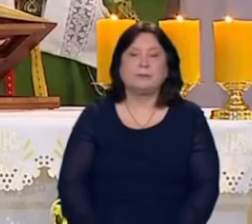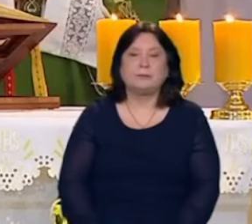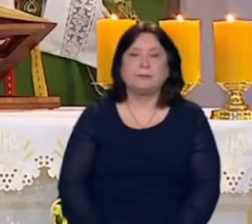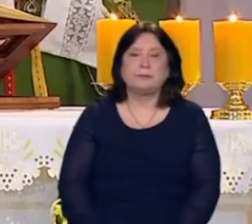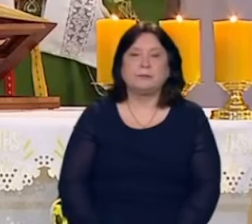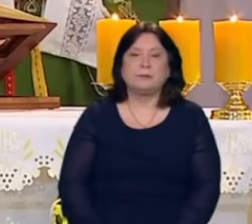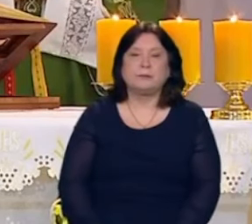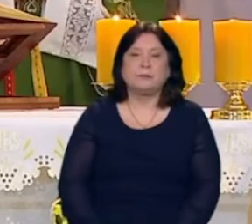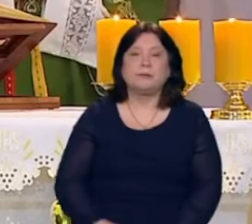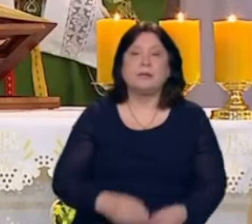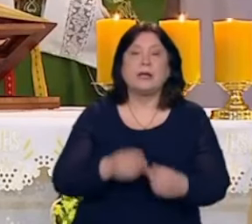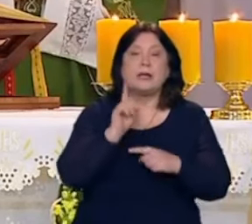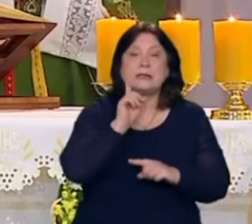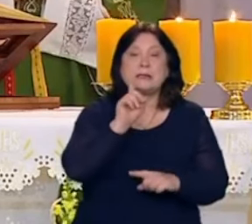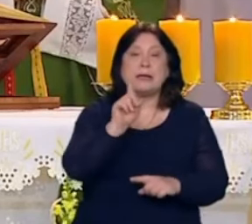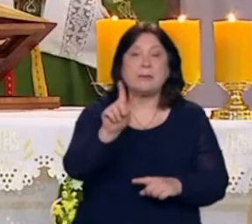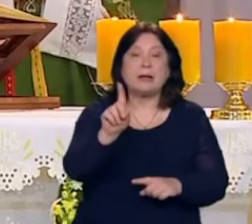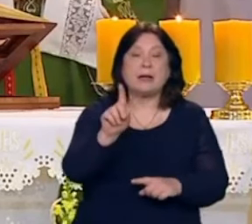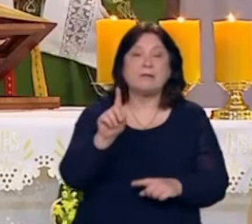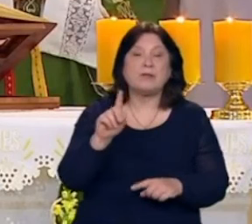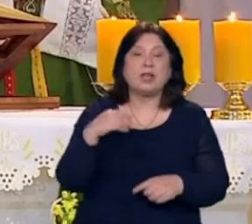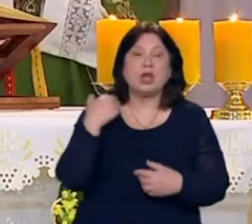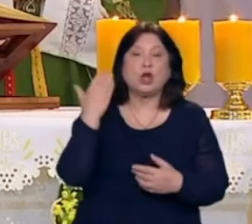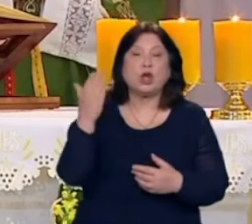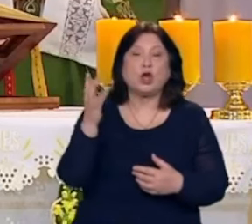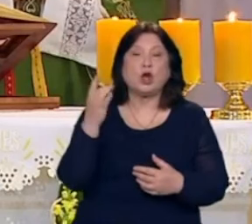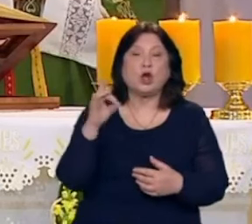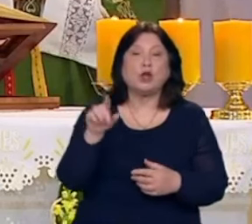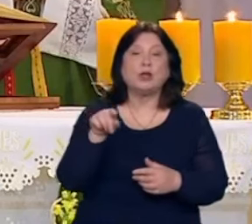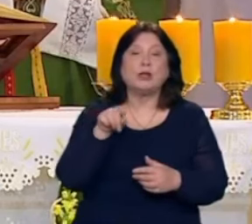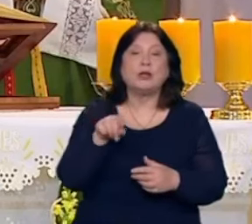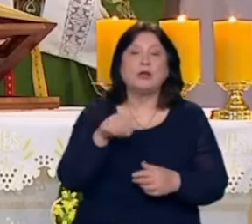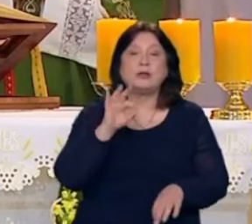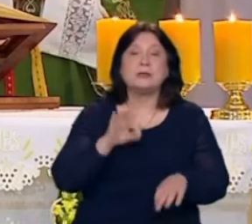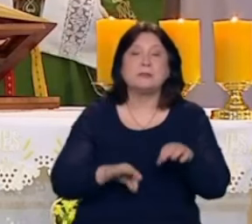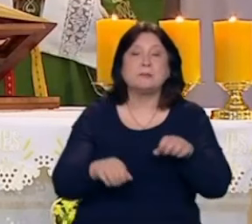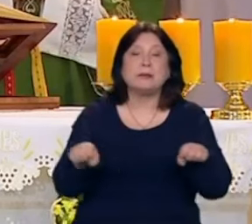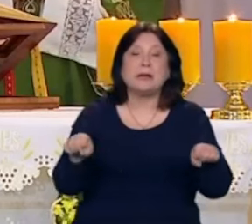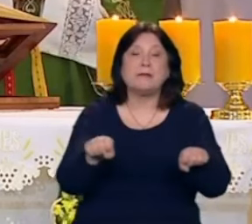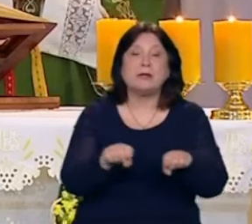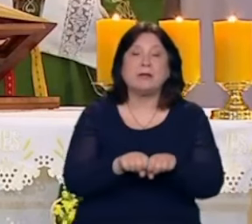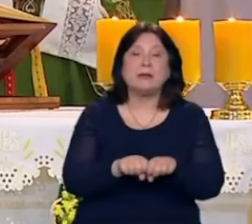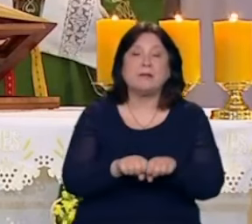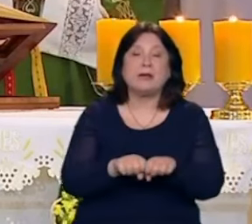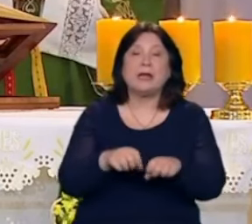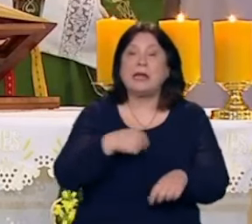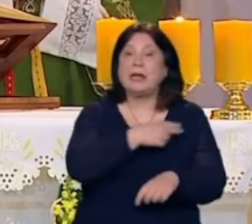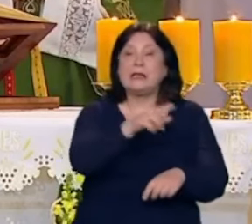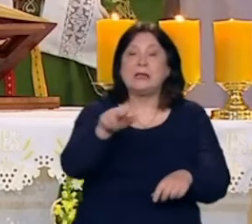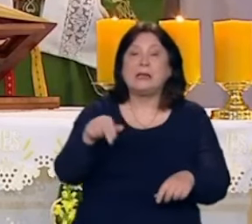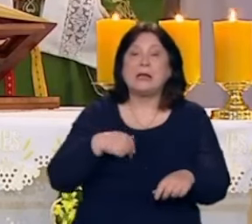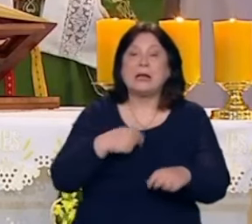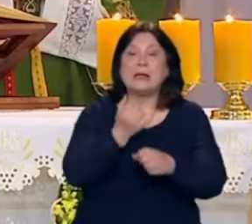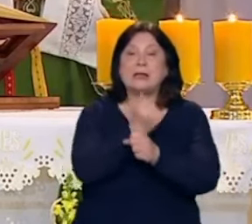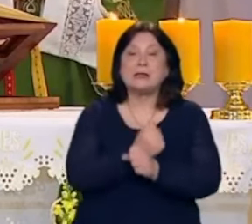sprawiedliwe Zaprawdę godne to i sprawiedliwe a dla nas